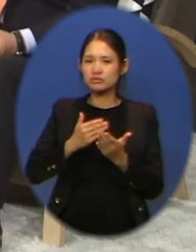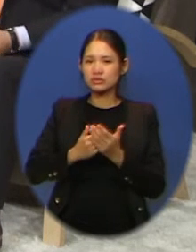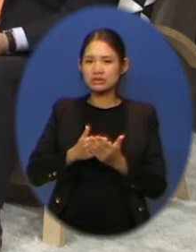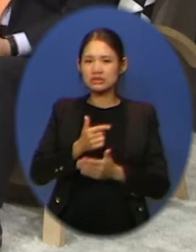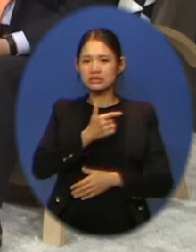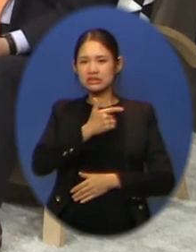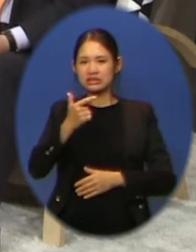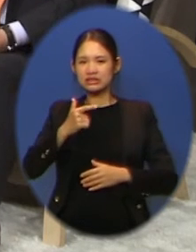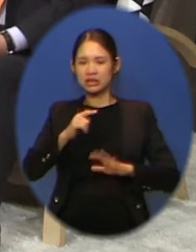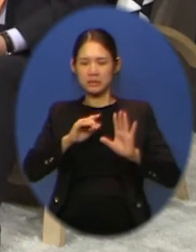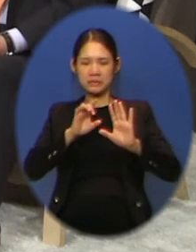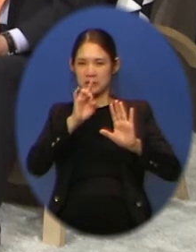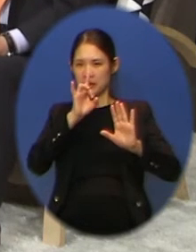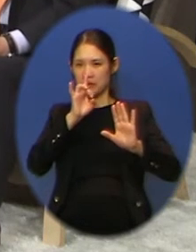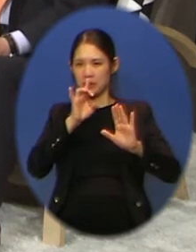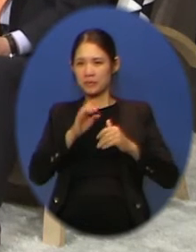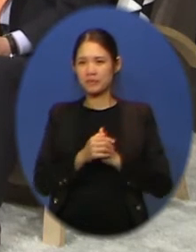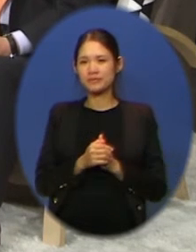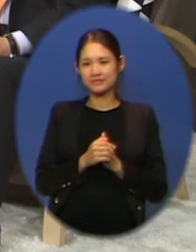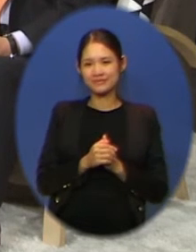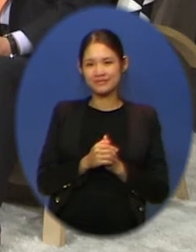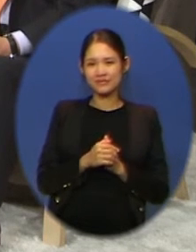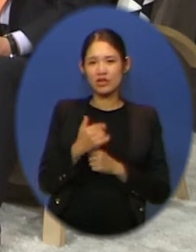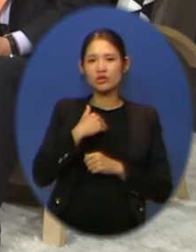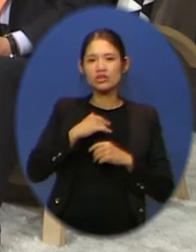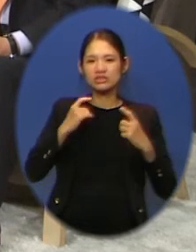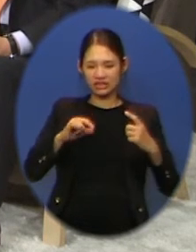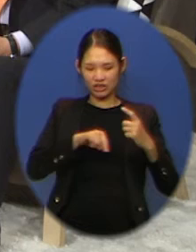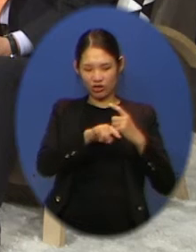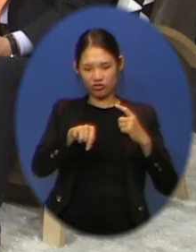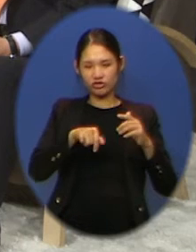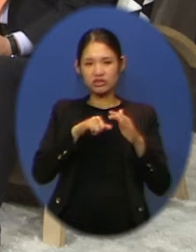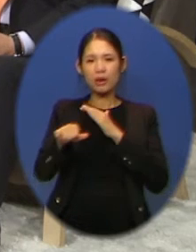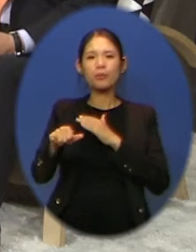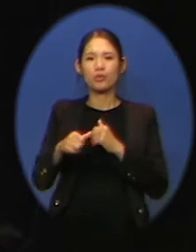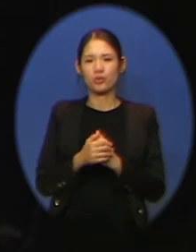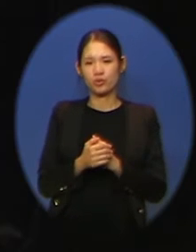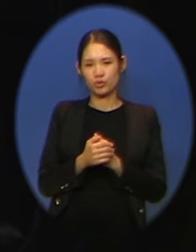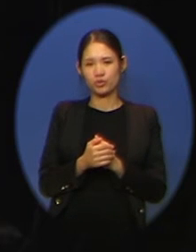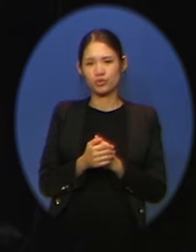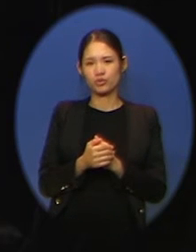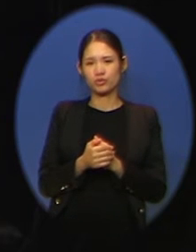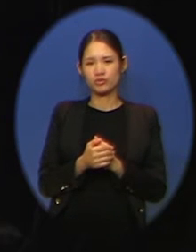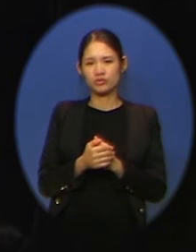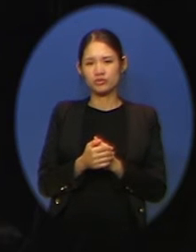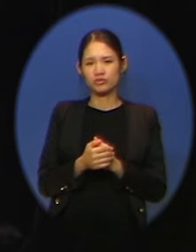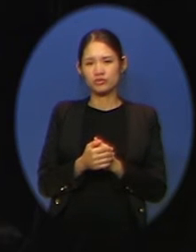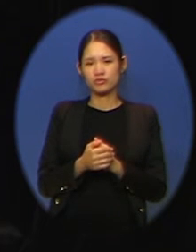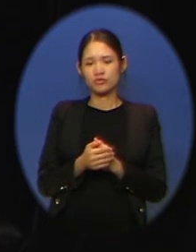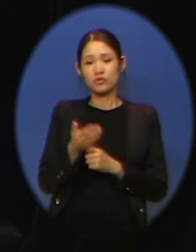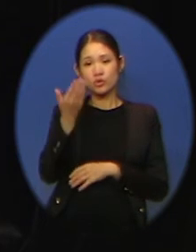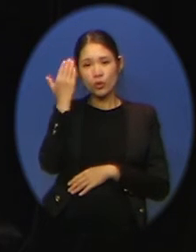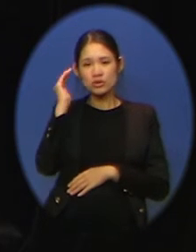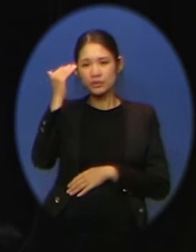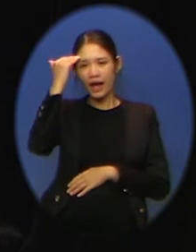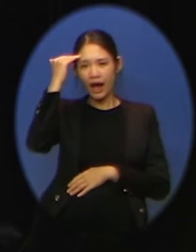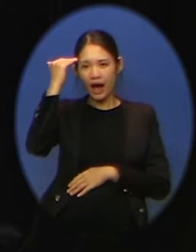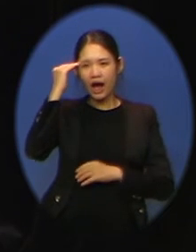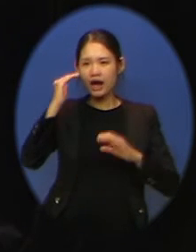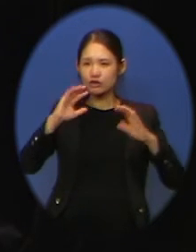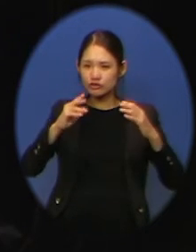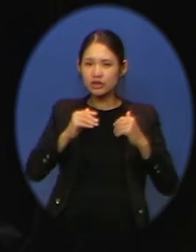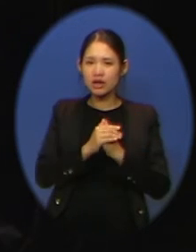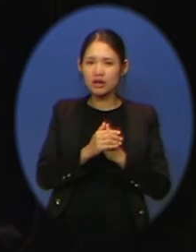네, 알겠습니다. 나는 지역구를 대표한 국회의원이지 한국이 아닙니다. 네. 그리고 요즘에 가장